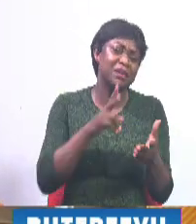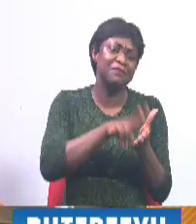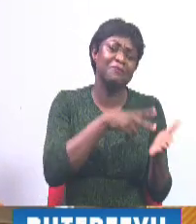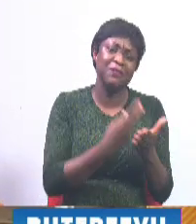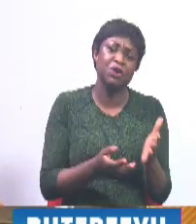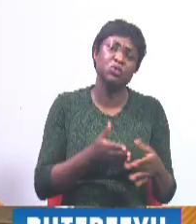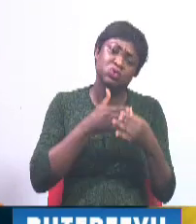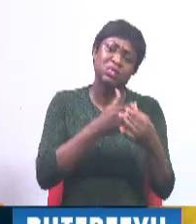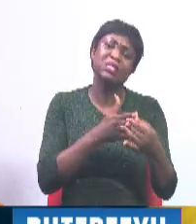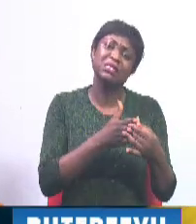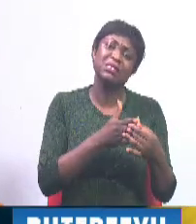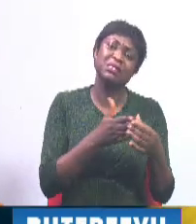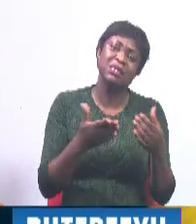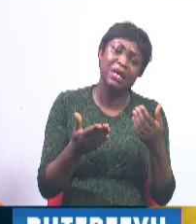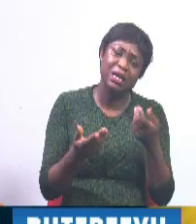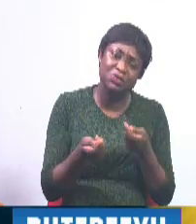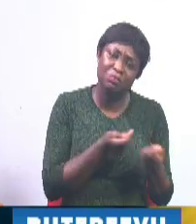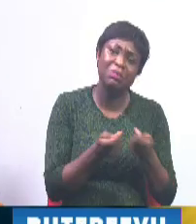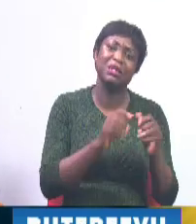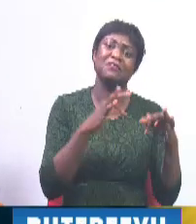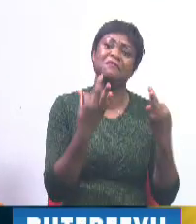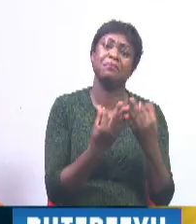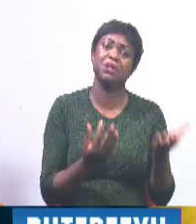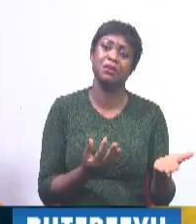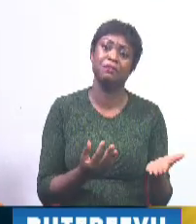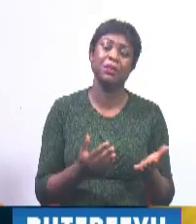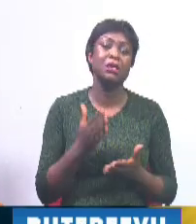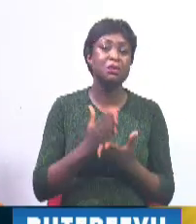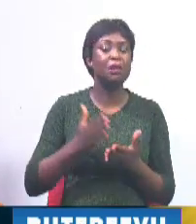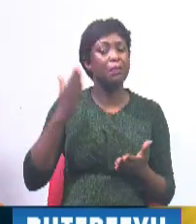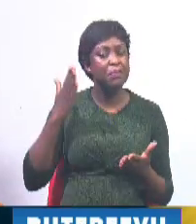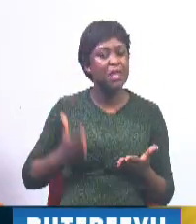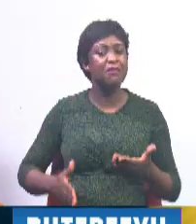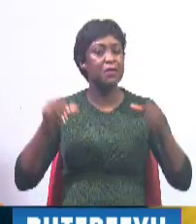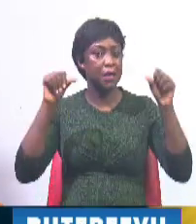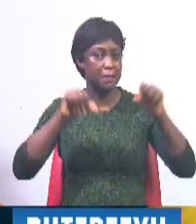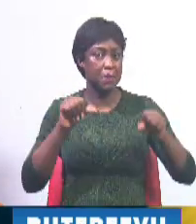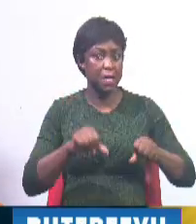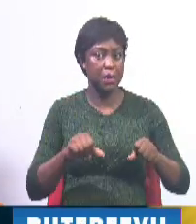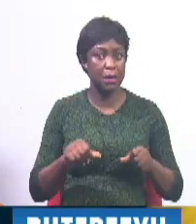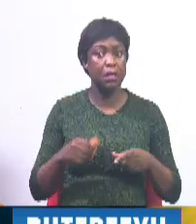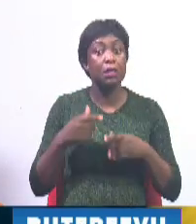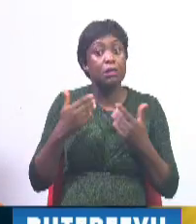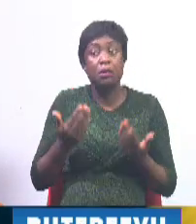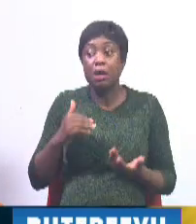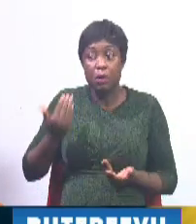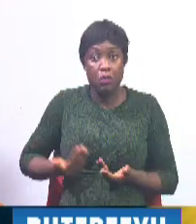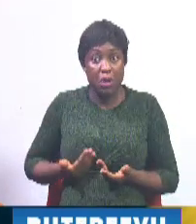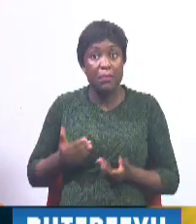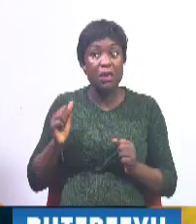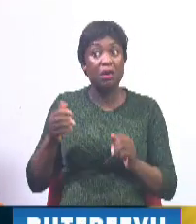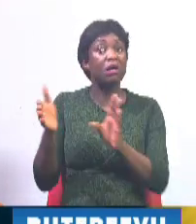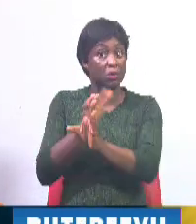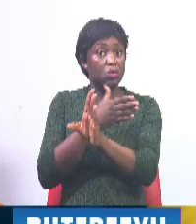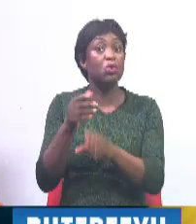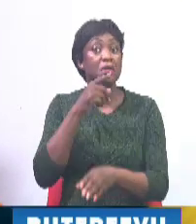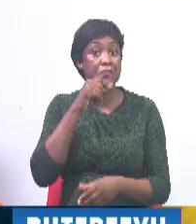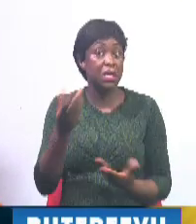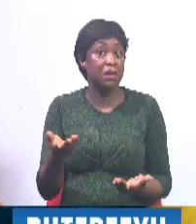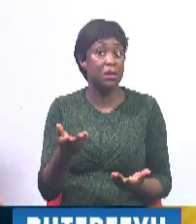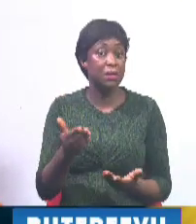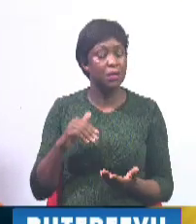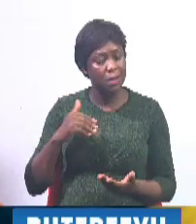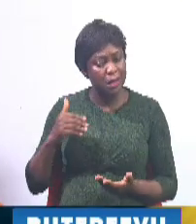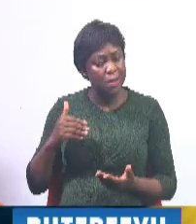maka waliwo emize emibi egizze gibeerawo nti n'abakyala kati beekwanira abaami n'osanga omukyala omukulu